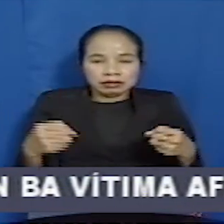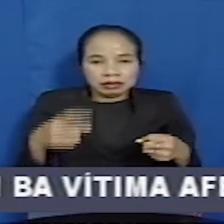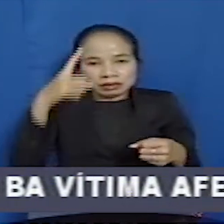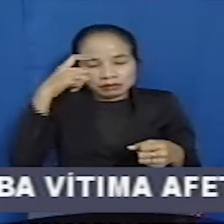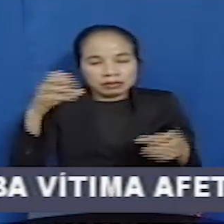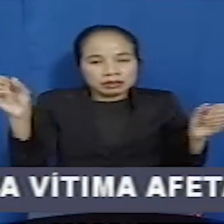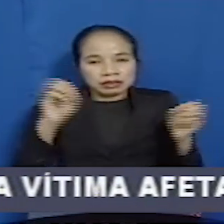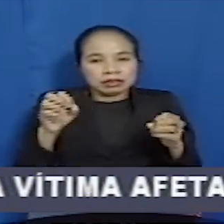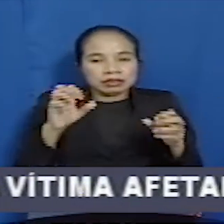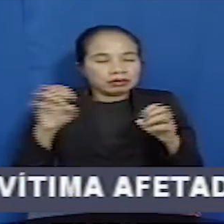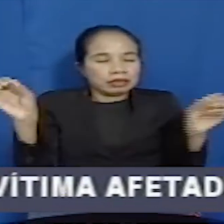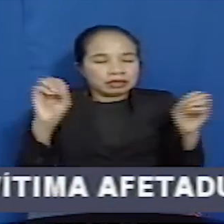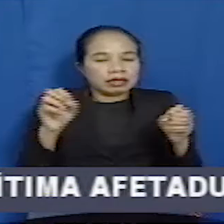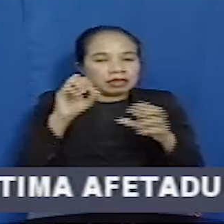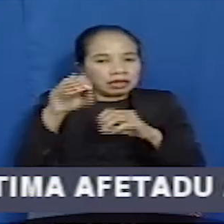saya lakon total.